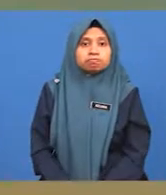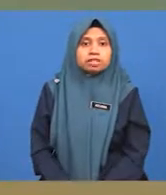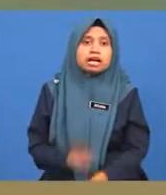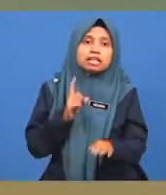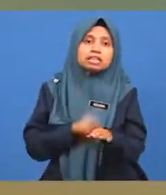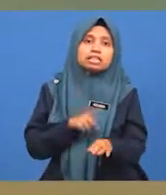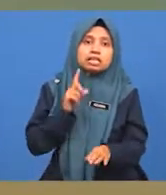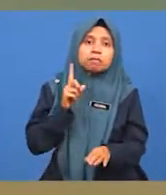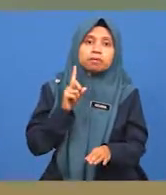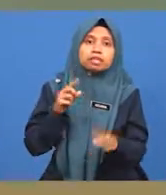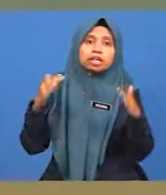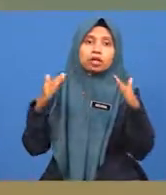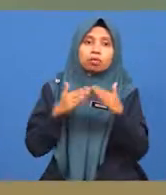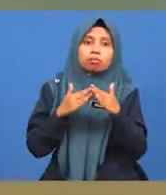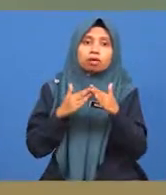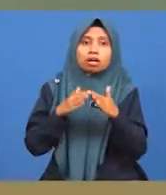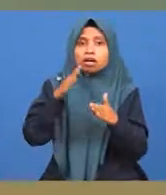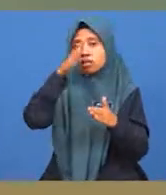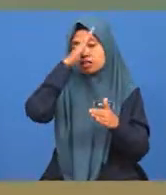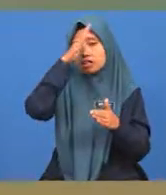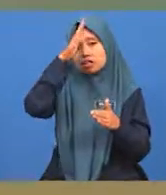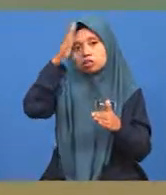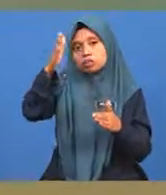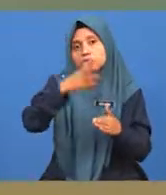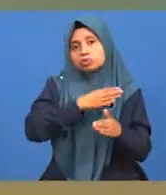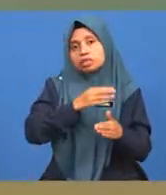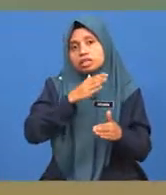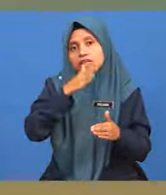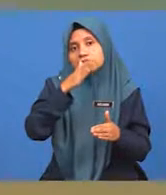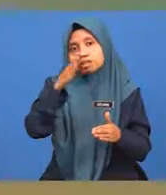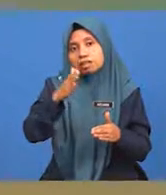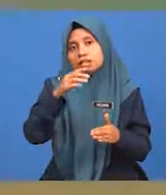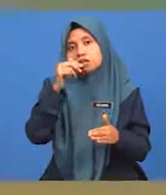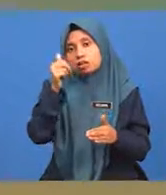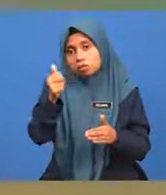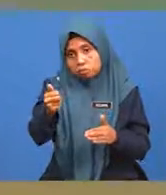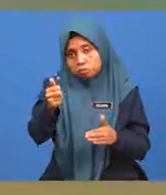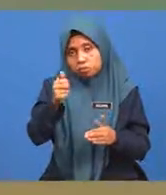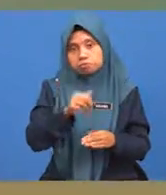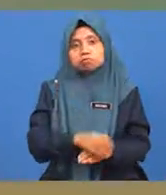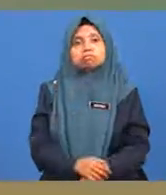Di manakah rumah datuk dan nenek awak?